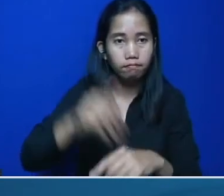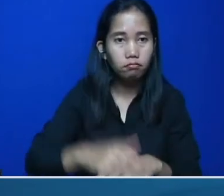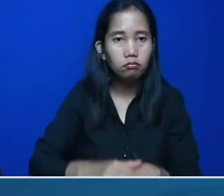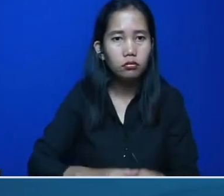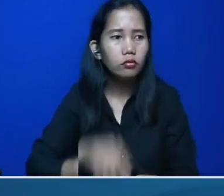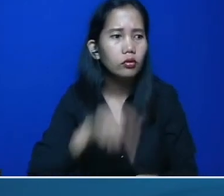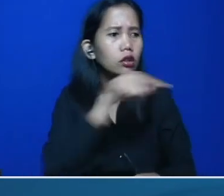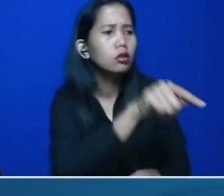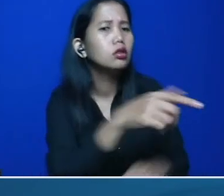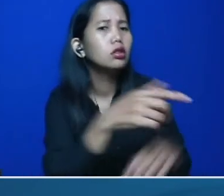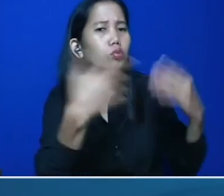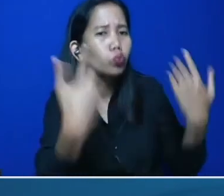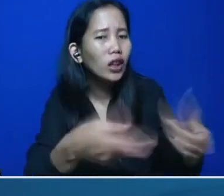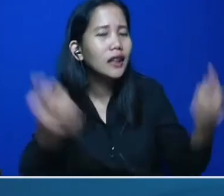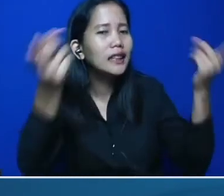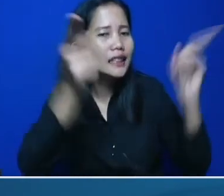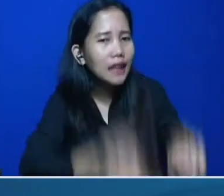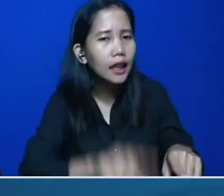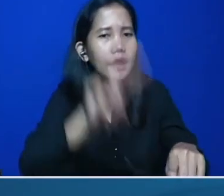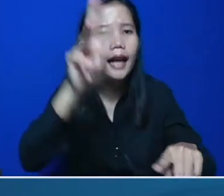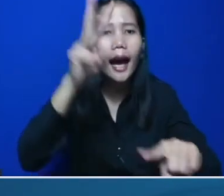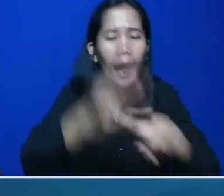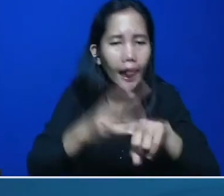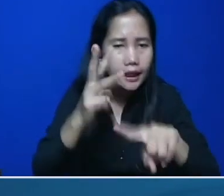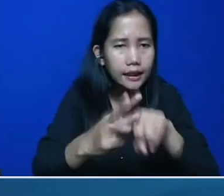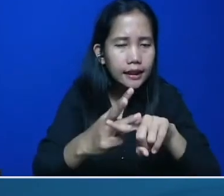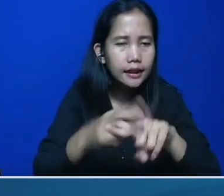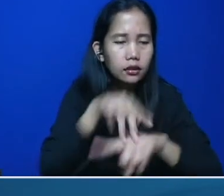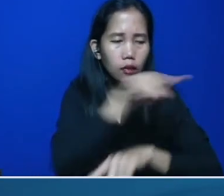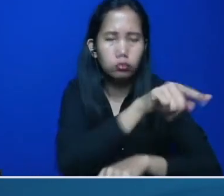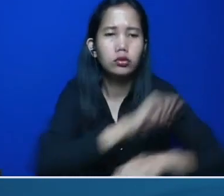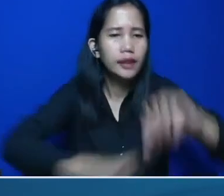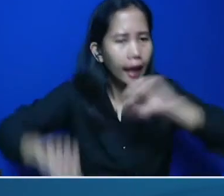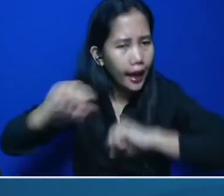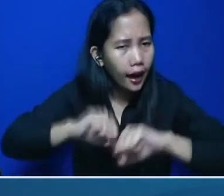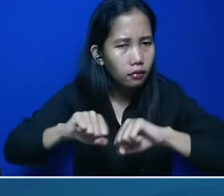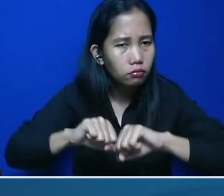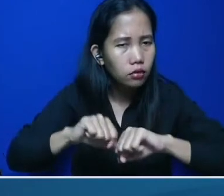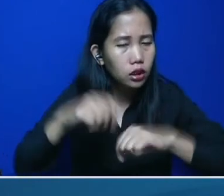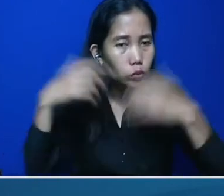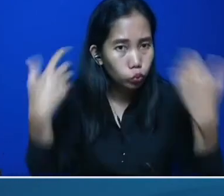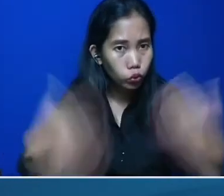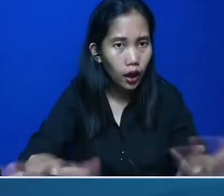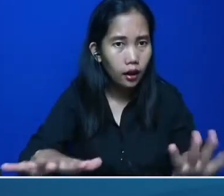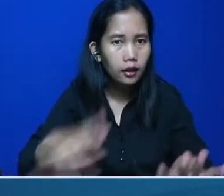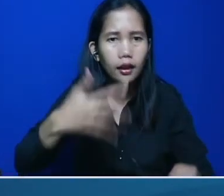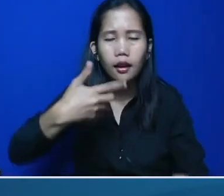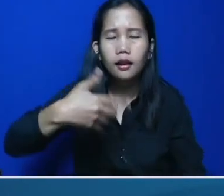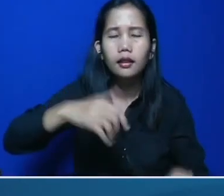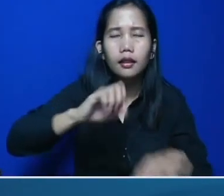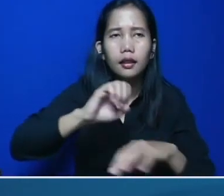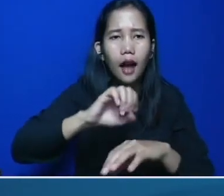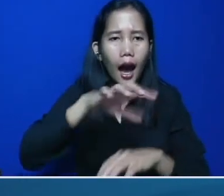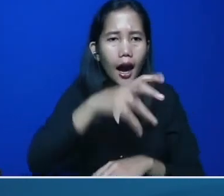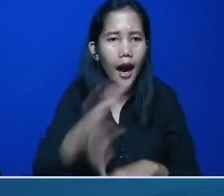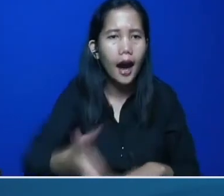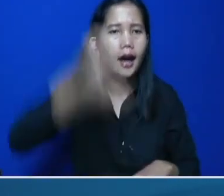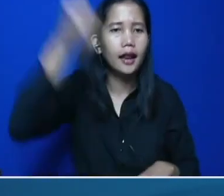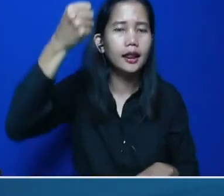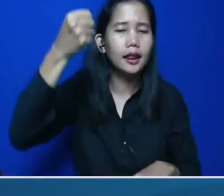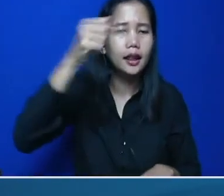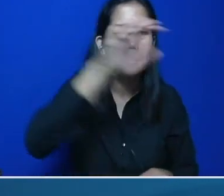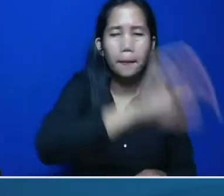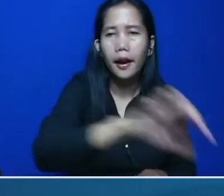halal oleh Allah Hal ini terjadi sampai tiga kali dan segera sesudah itu